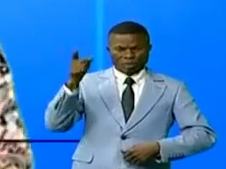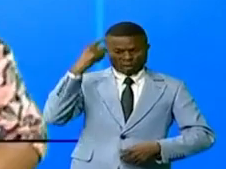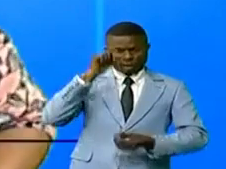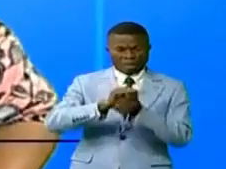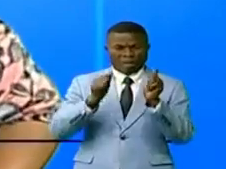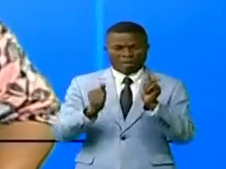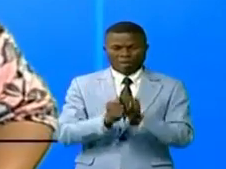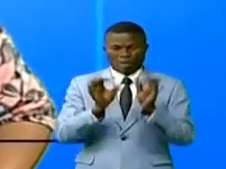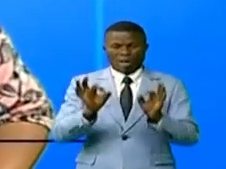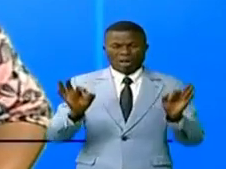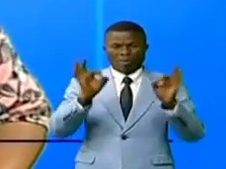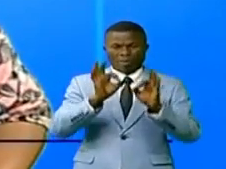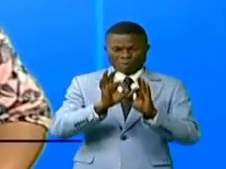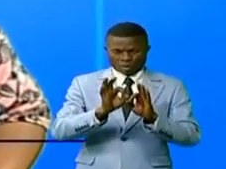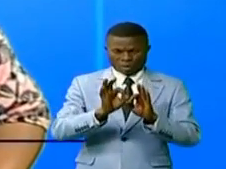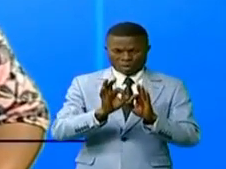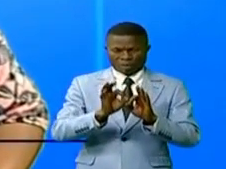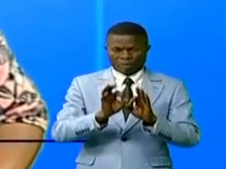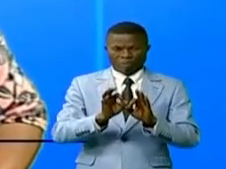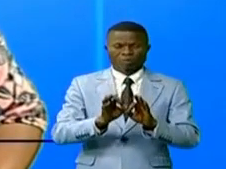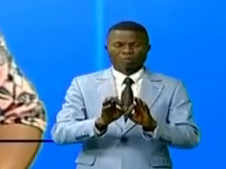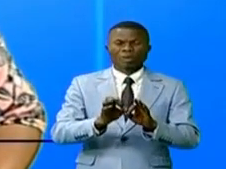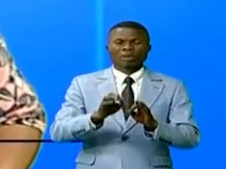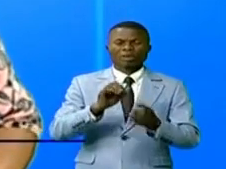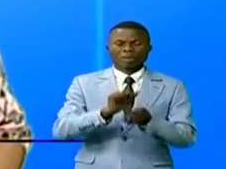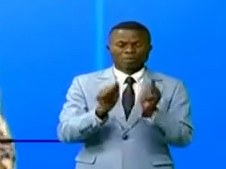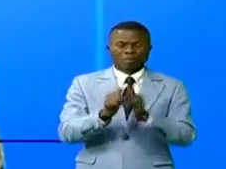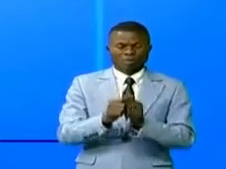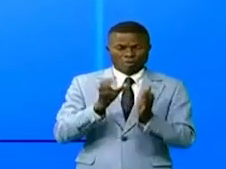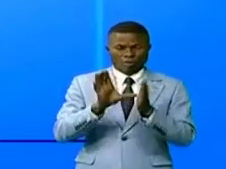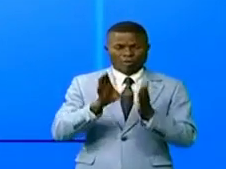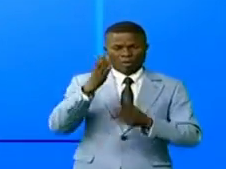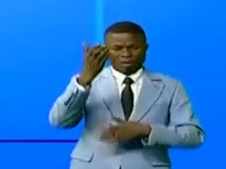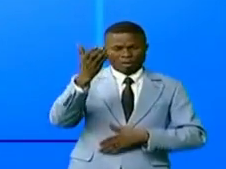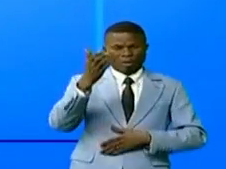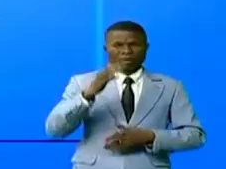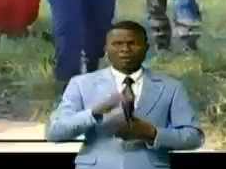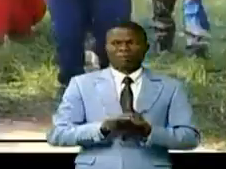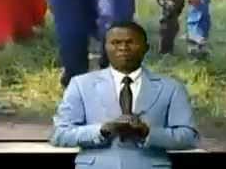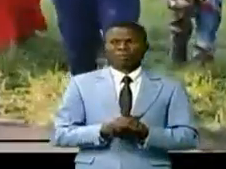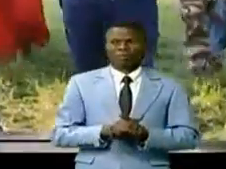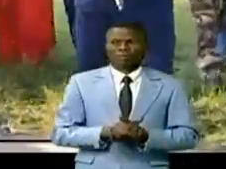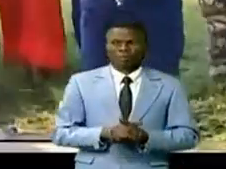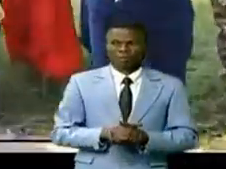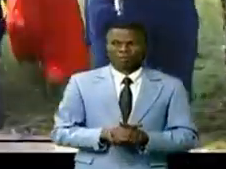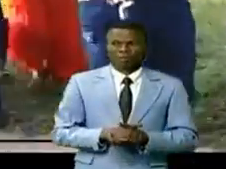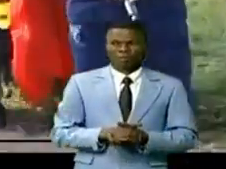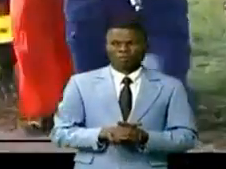sujets d'actualité brûlante. Jacques Kabouabasedouga.